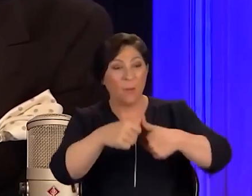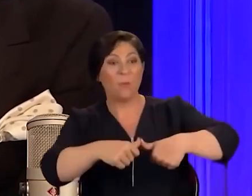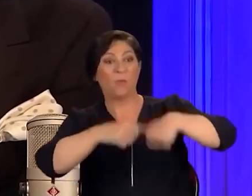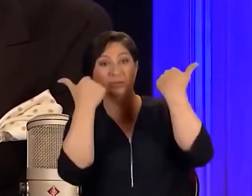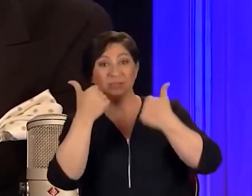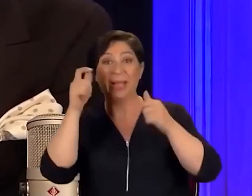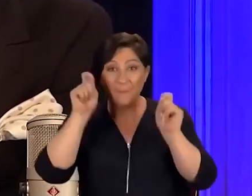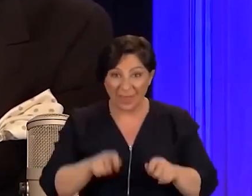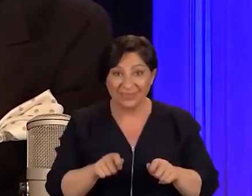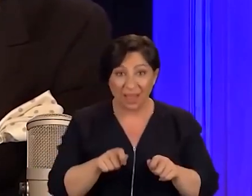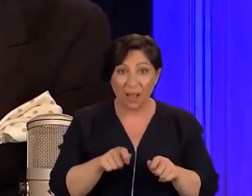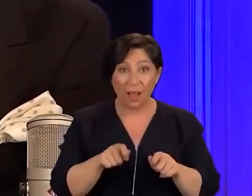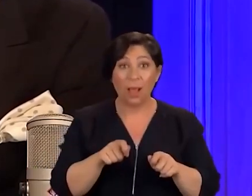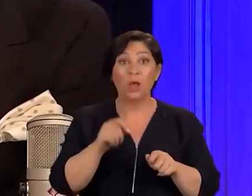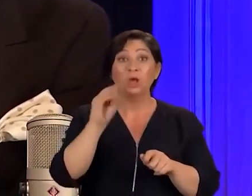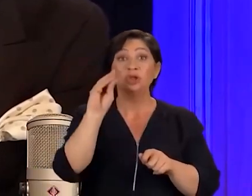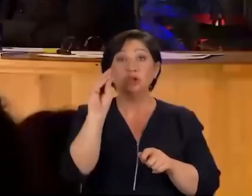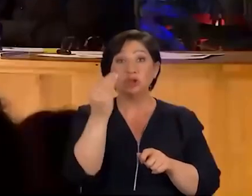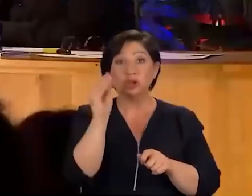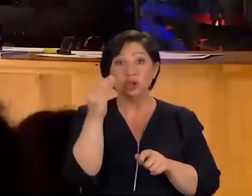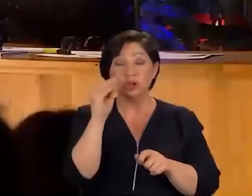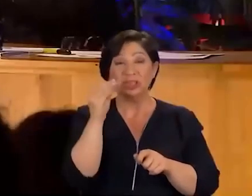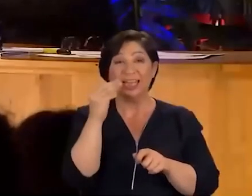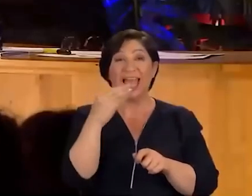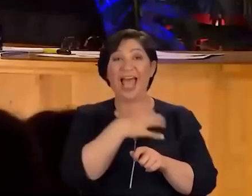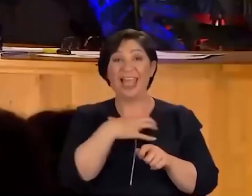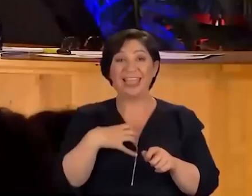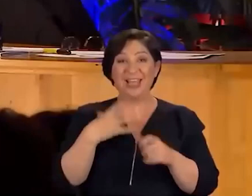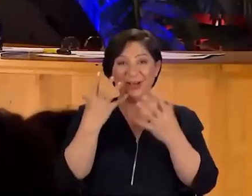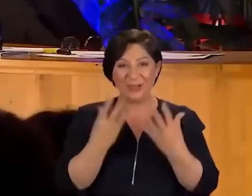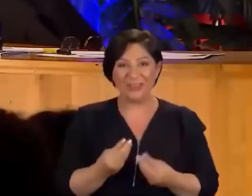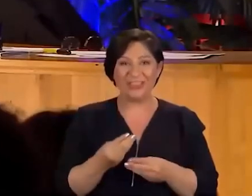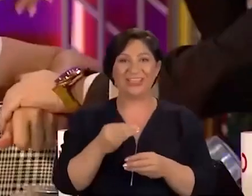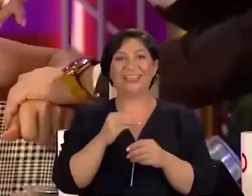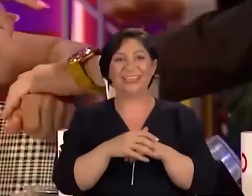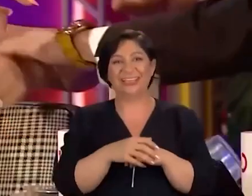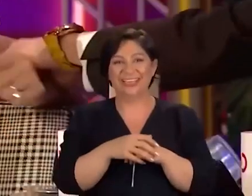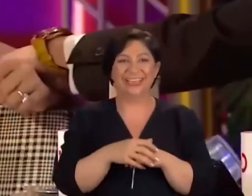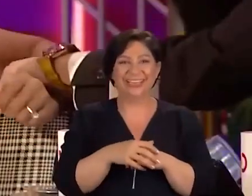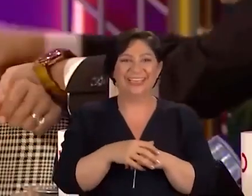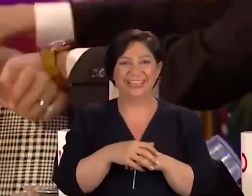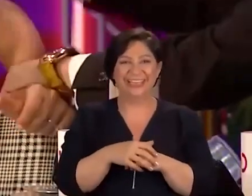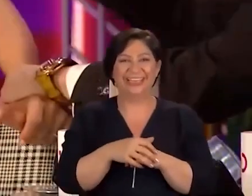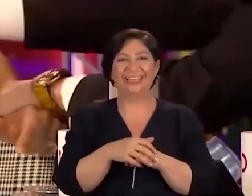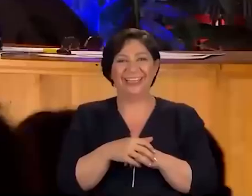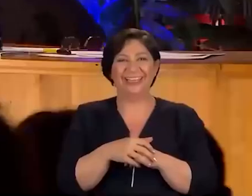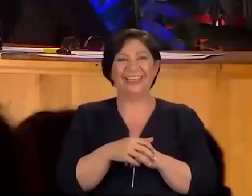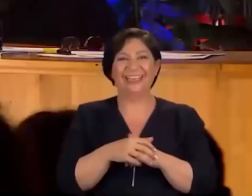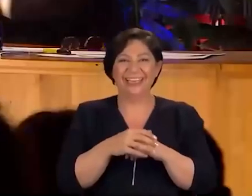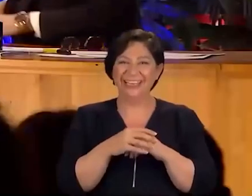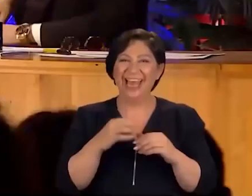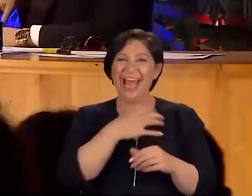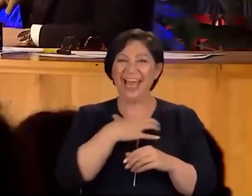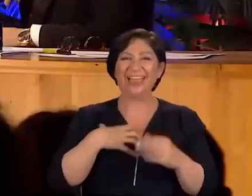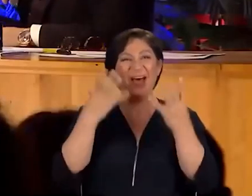boşamaya kalkarlarsa çocukların sahibinin anne senin olduğunu gibi. Anne olduğunu senin gibi. Anne